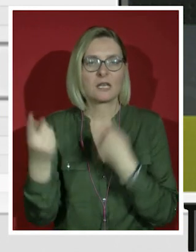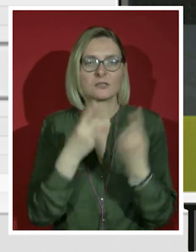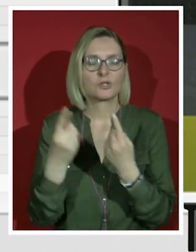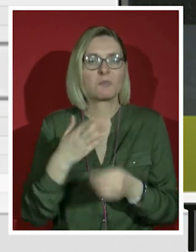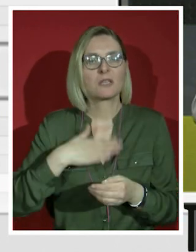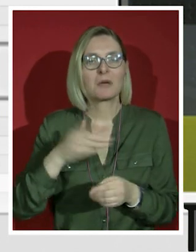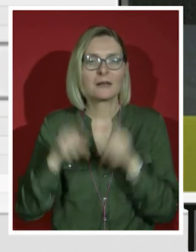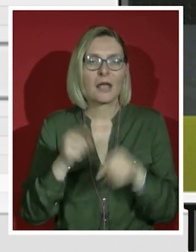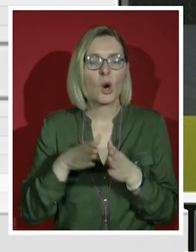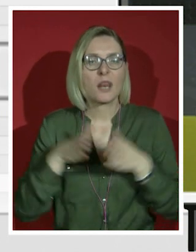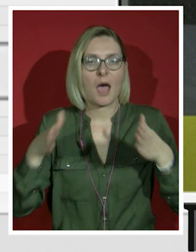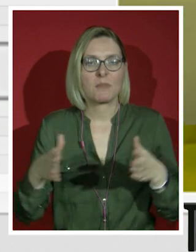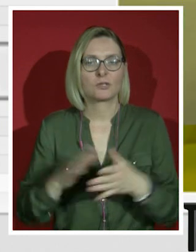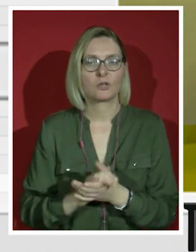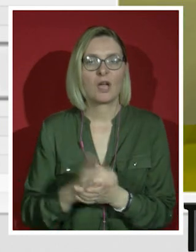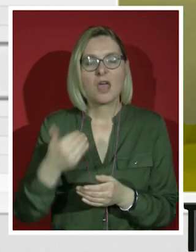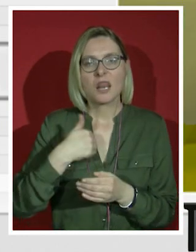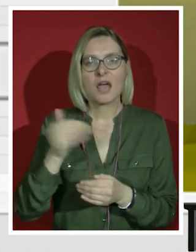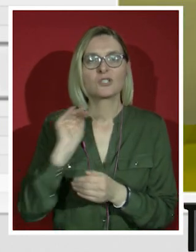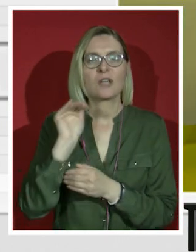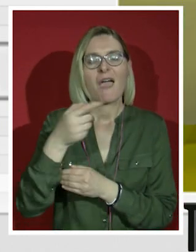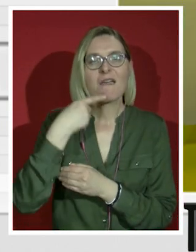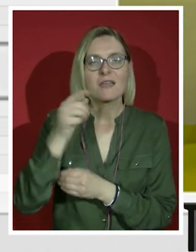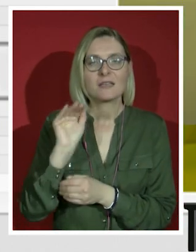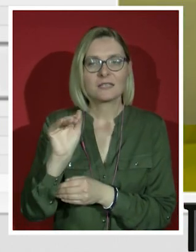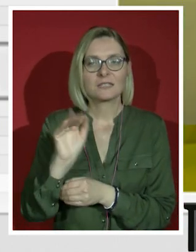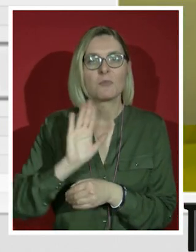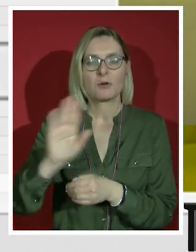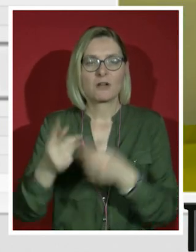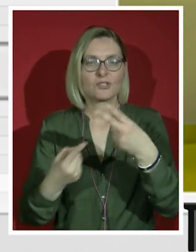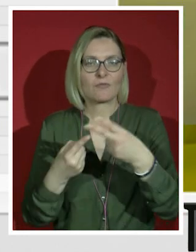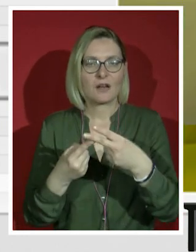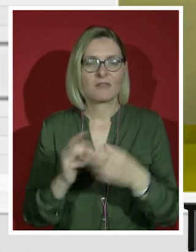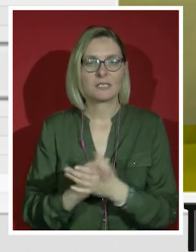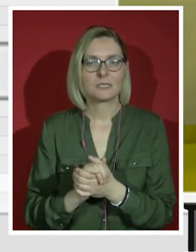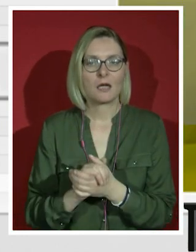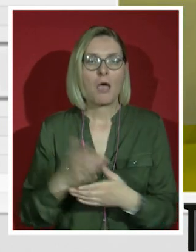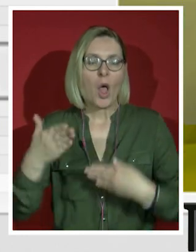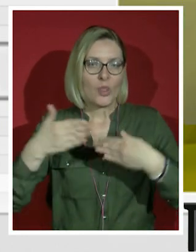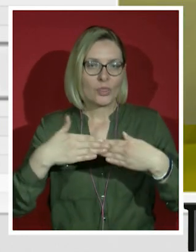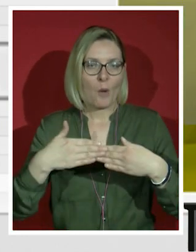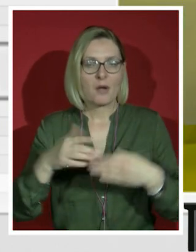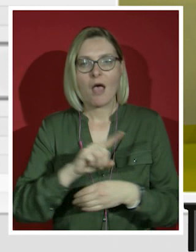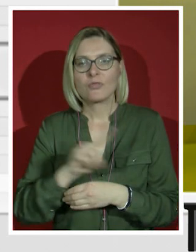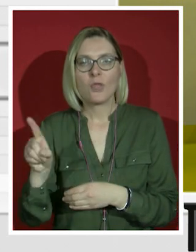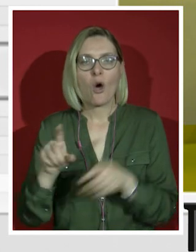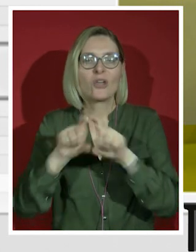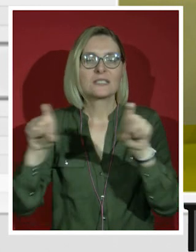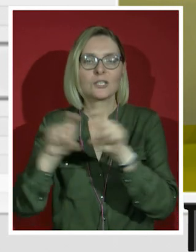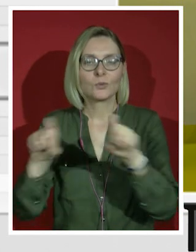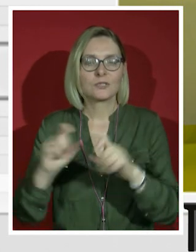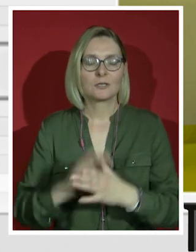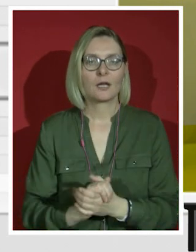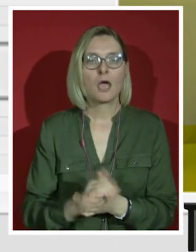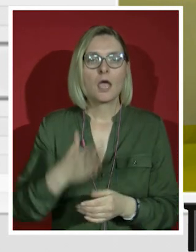некаков напредок на ова поле? Да, нашите изјави на преку вашиот медиум допреа, можам да кажам, до институциите